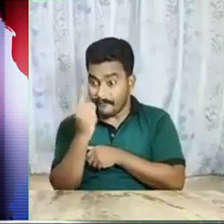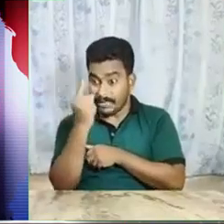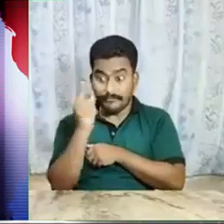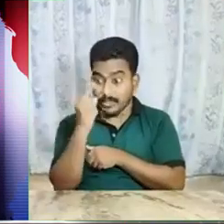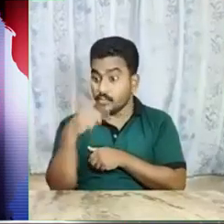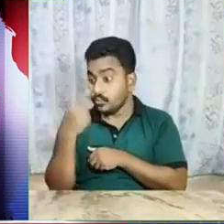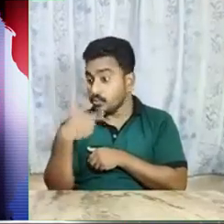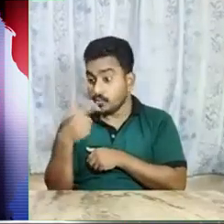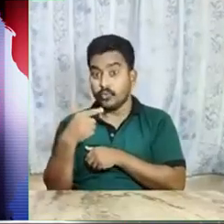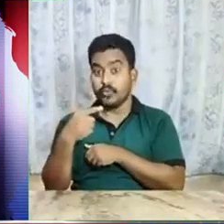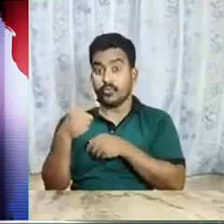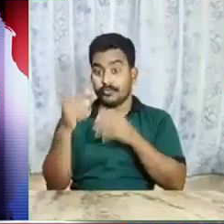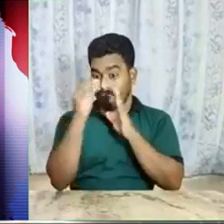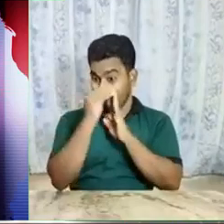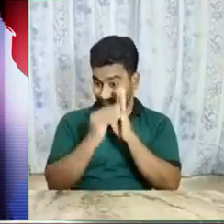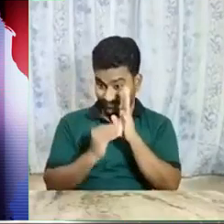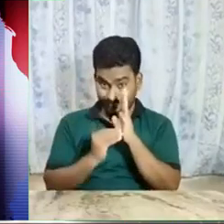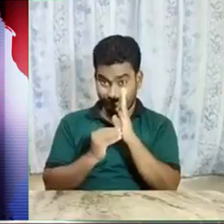ഈ കാര്യം